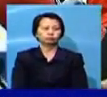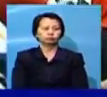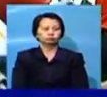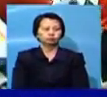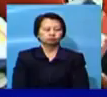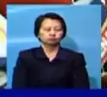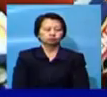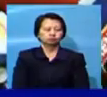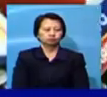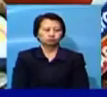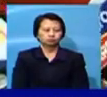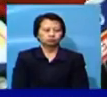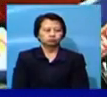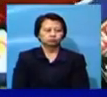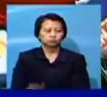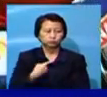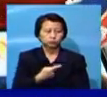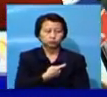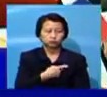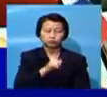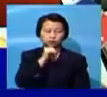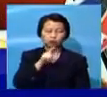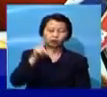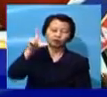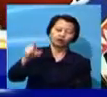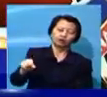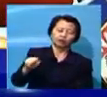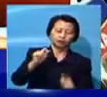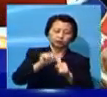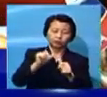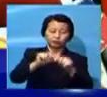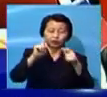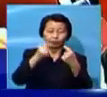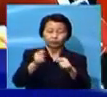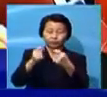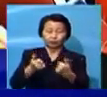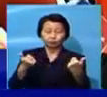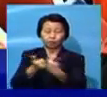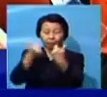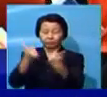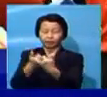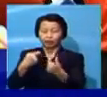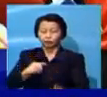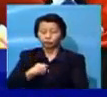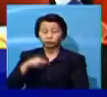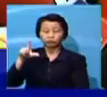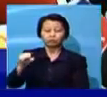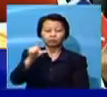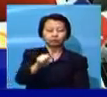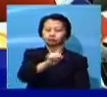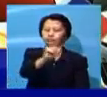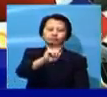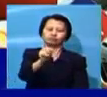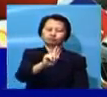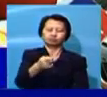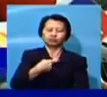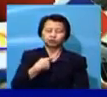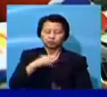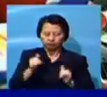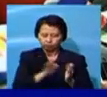macam Kami tidak akan memandang mudah pada setiap-tiap pasukan yang bertanding sekarnya sekarang ni kami hanya